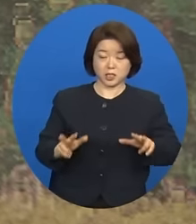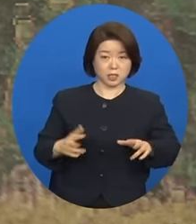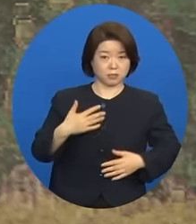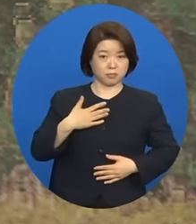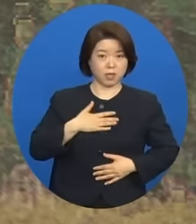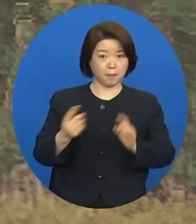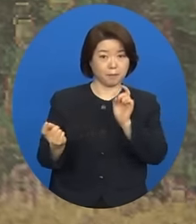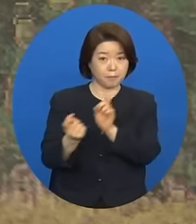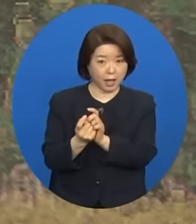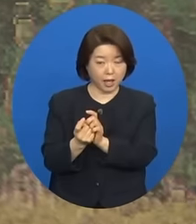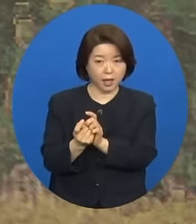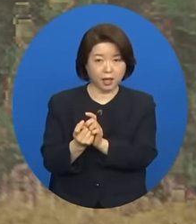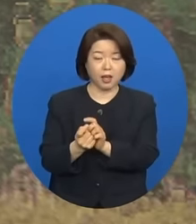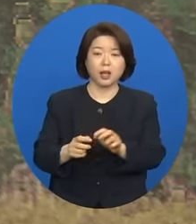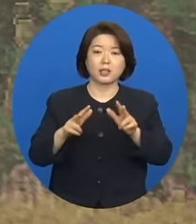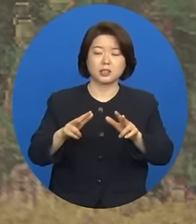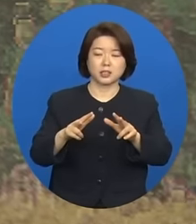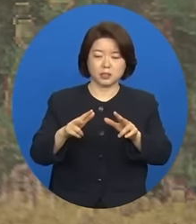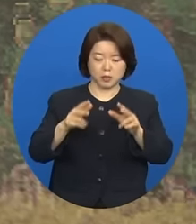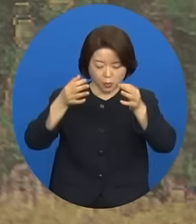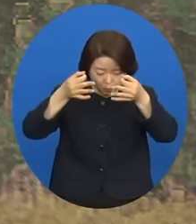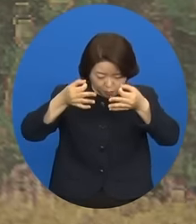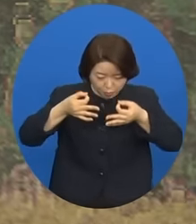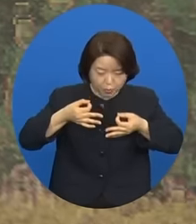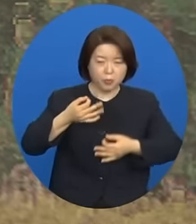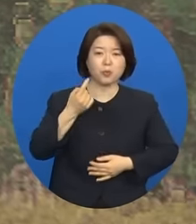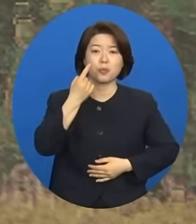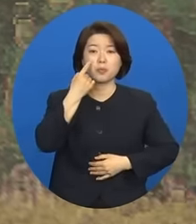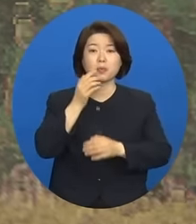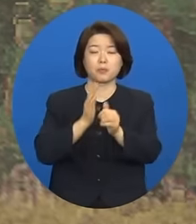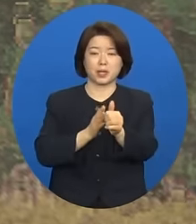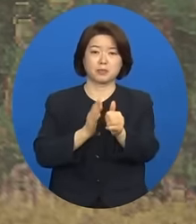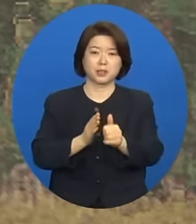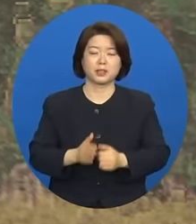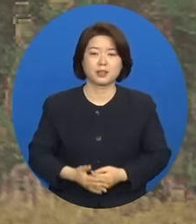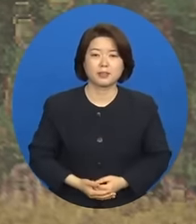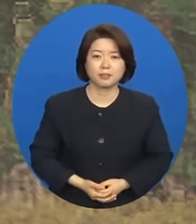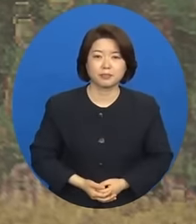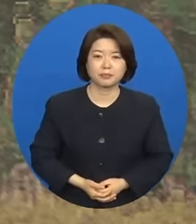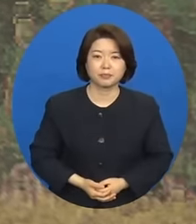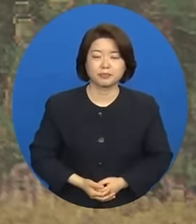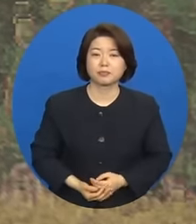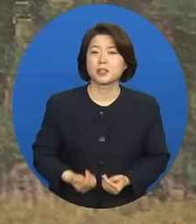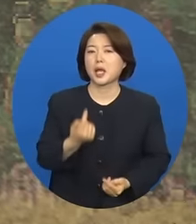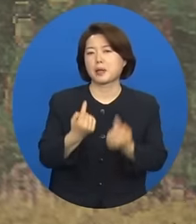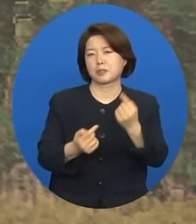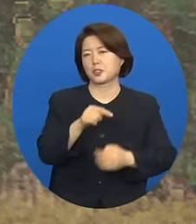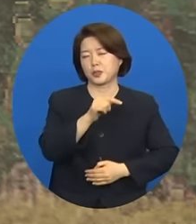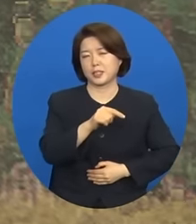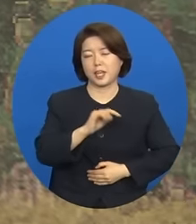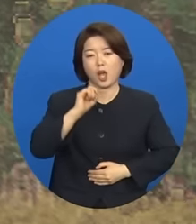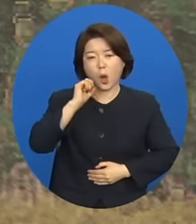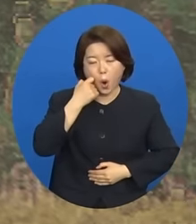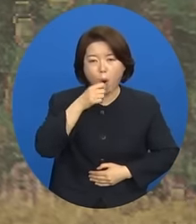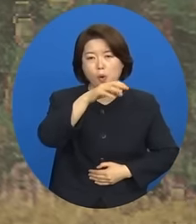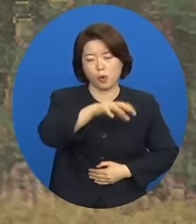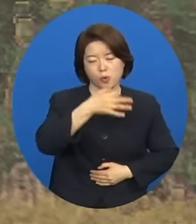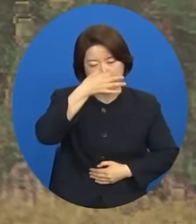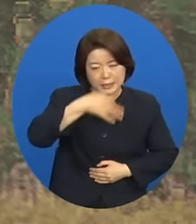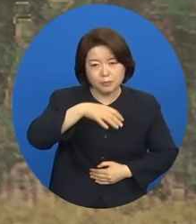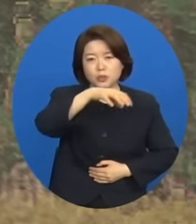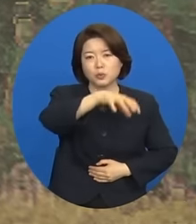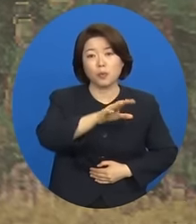지금 형편 아닌가를 한번 되돌아보시기를 바랍니다. 비록 이것이 굉장히 어려운 것이고 힘든